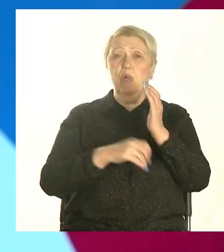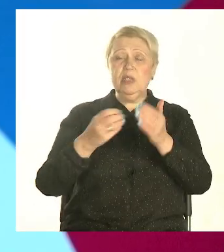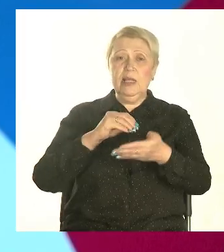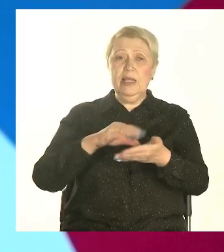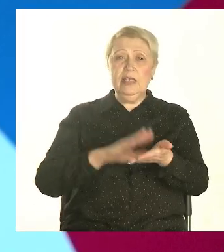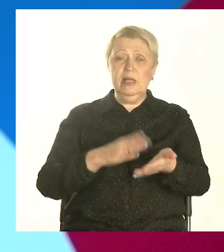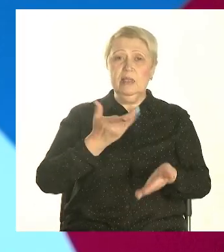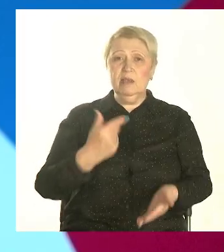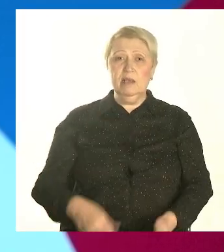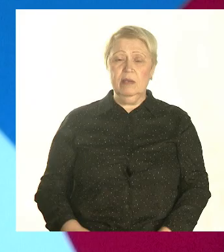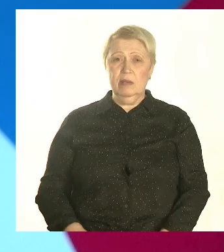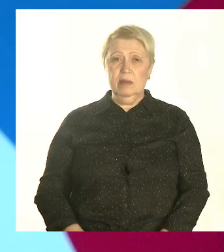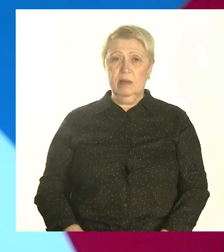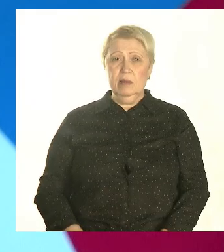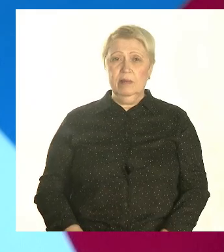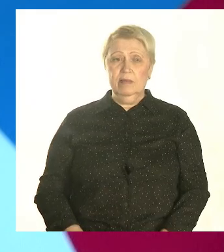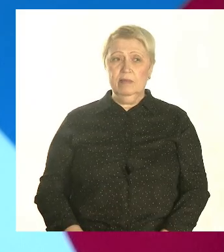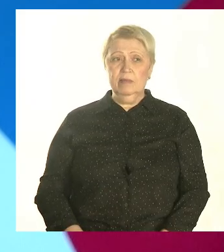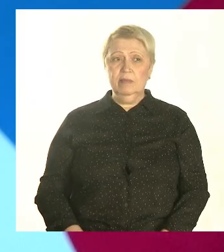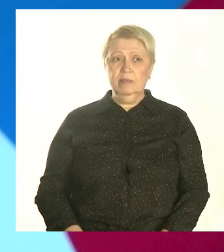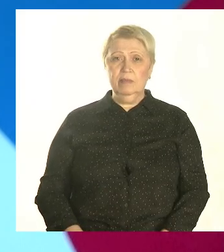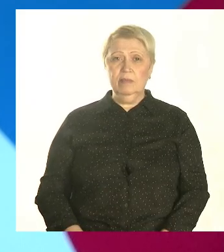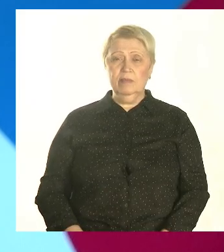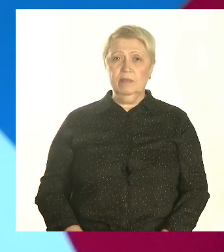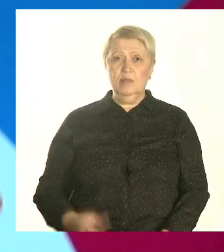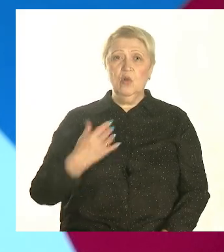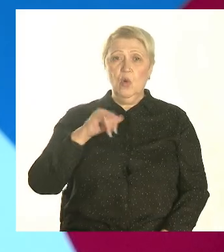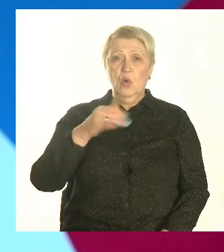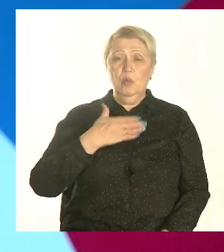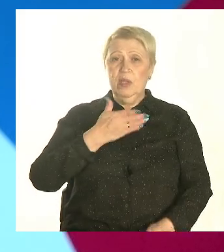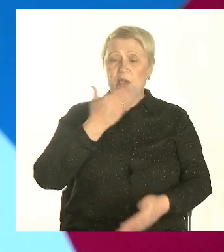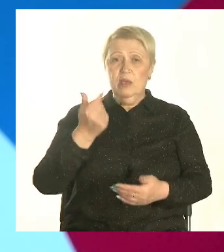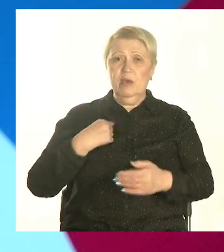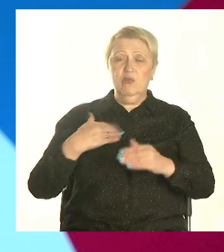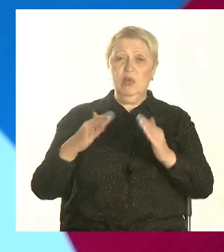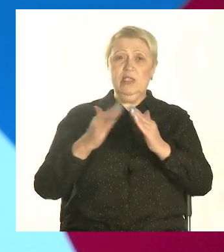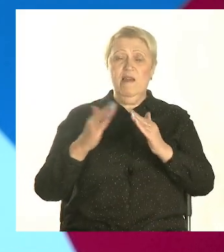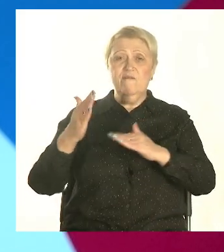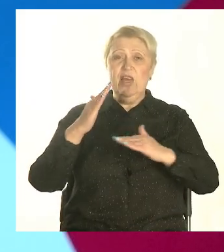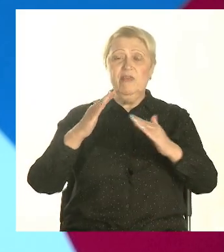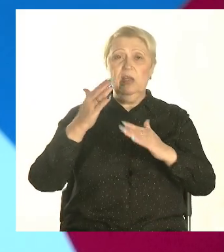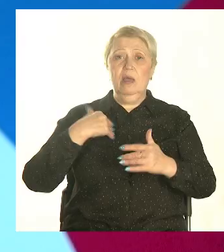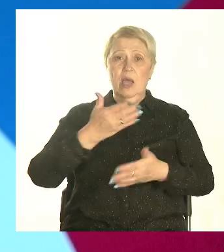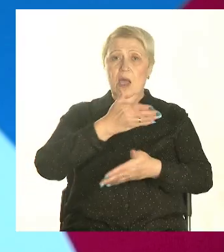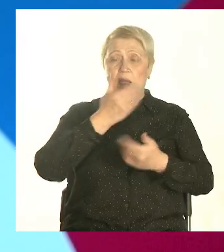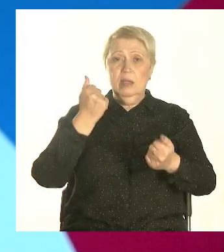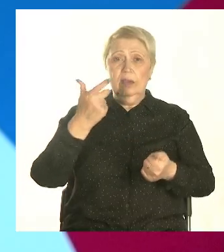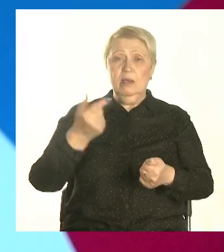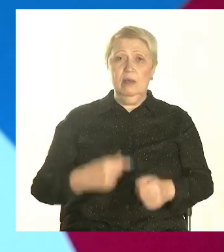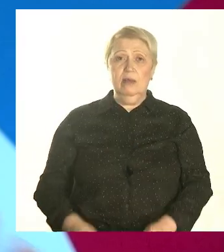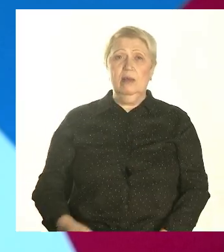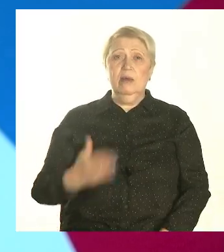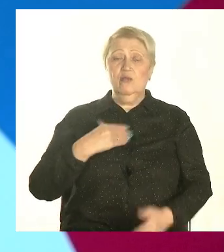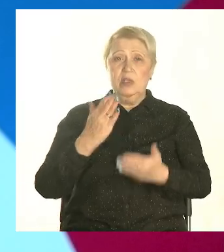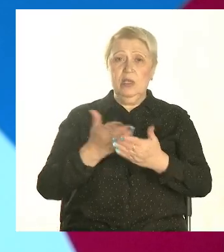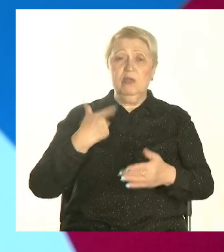условно, давайте пройдем со мной этот путь. У меня во дворе пока нет такой, к сожалению, площадки. Да. Хочу очень раздельно, у меня уже половина балкона завалена этими пластиковыми